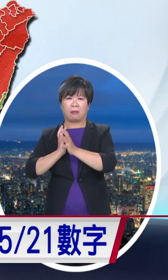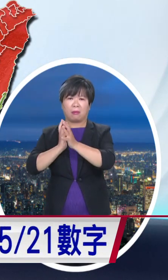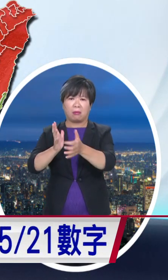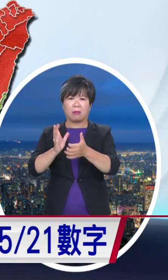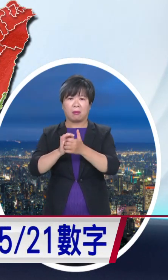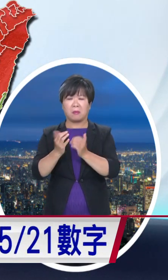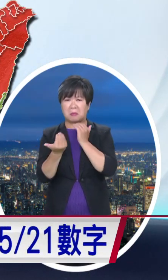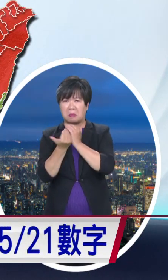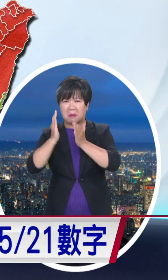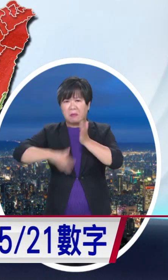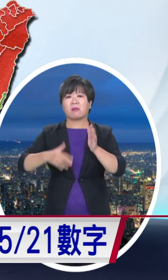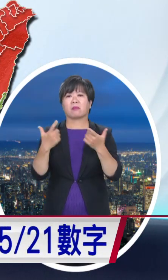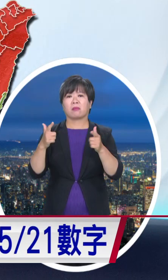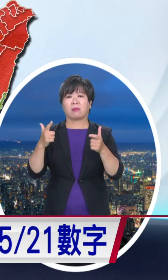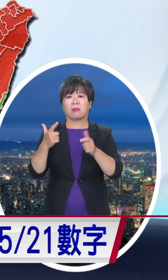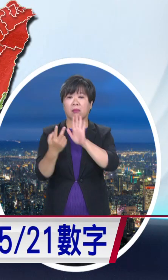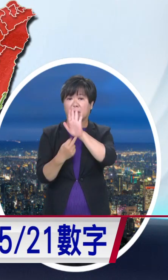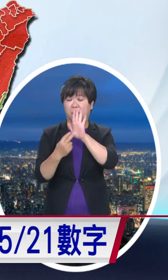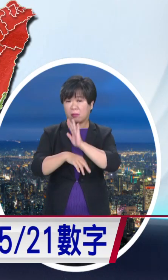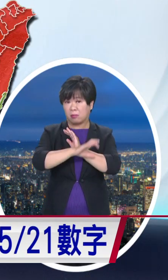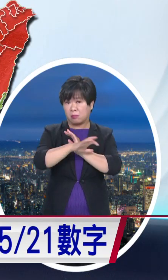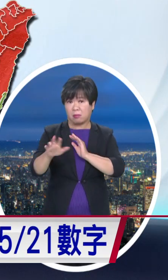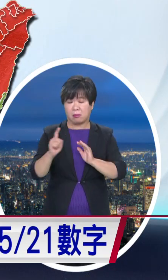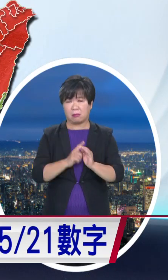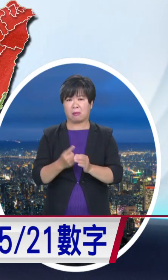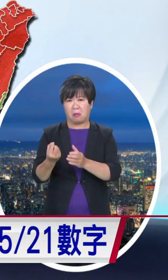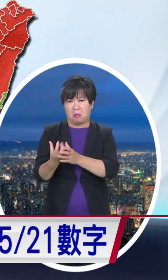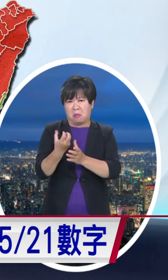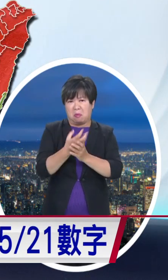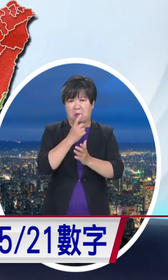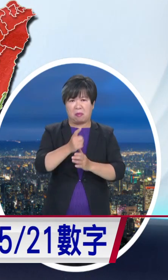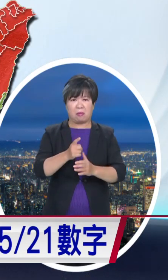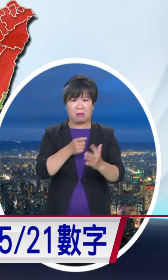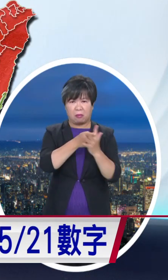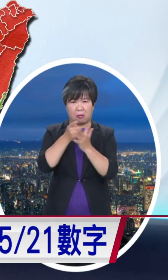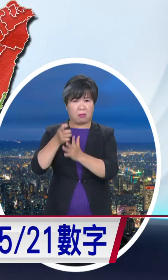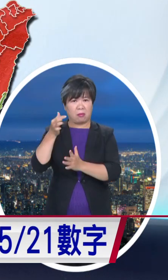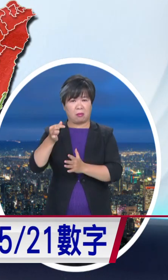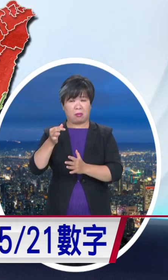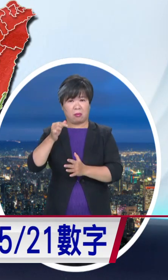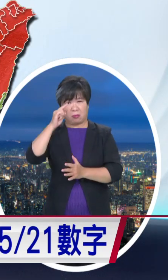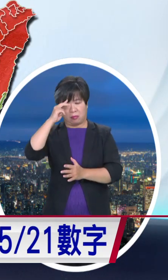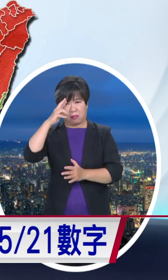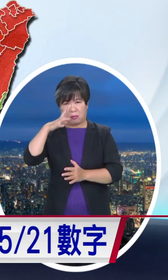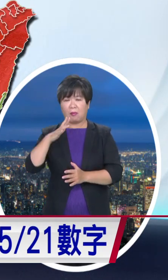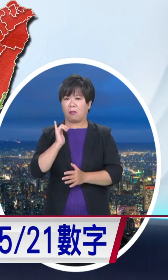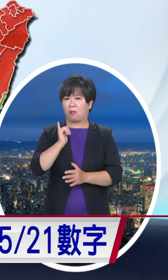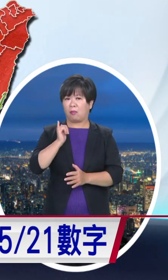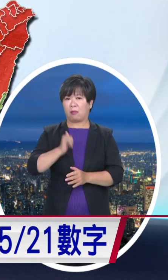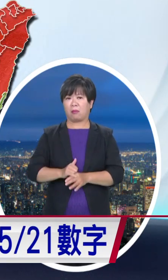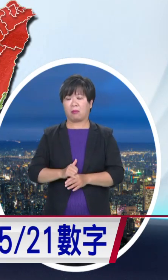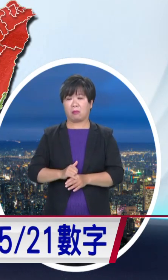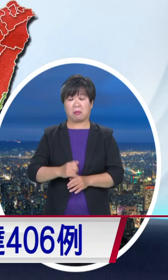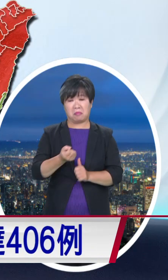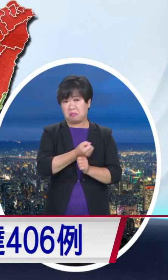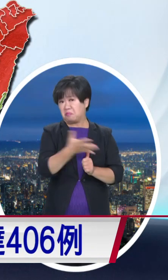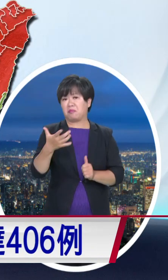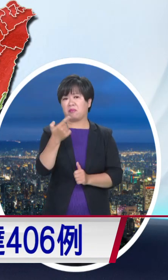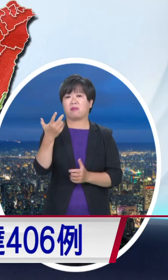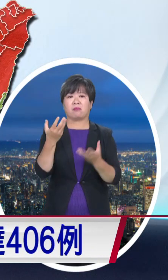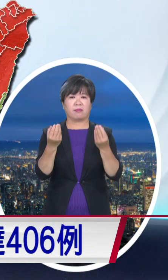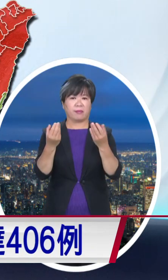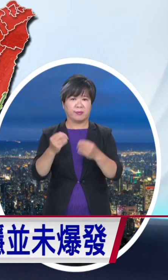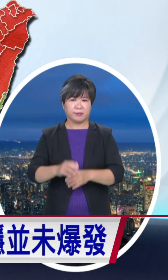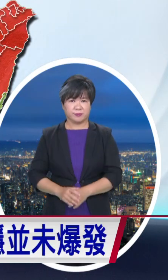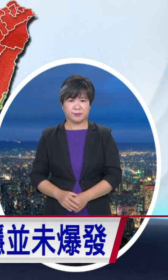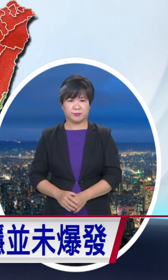所谓的盖牌。他也强调，各地热区快筛的阳性比率这几天都维持稳定，代表疫情并没有爆